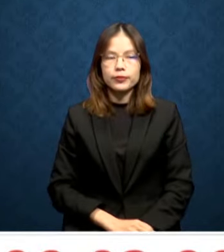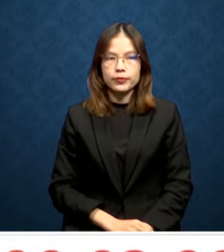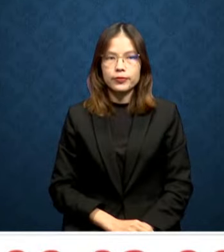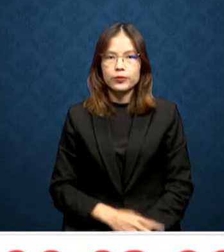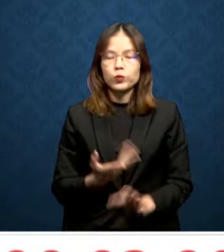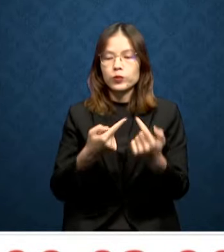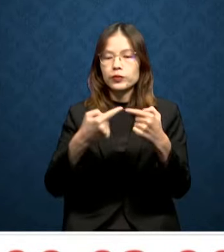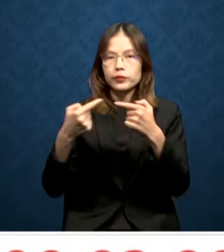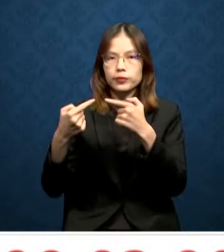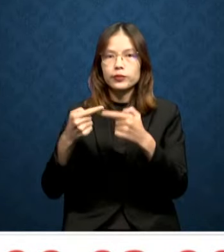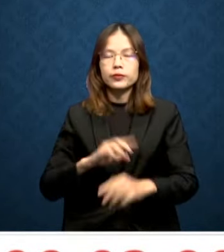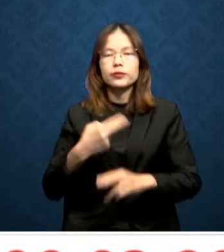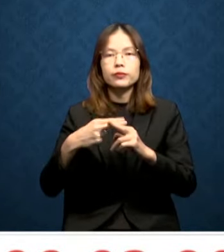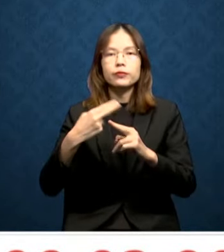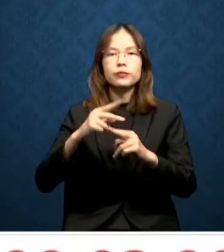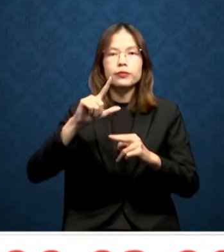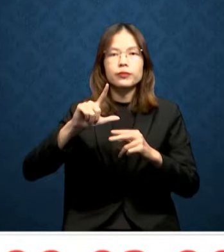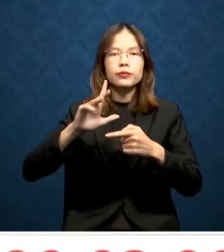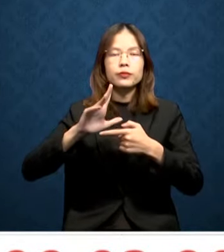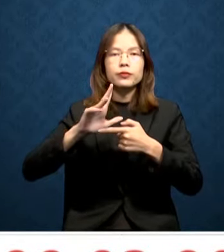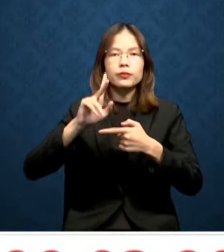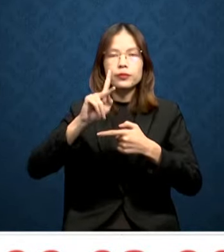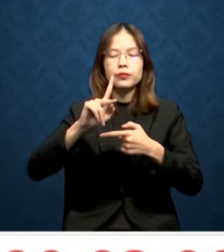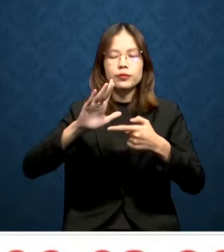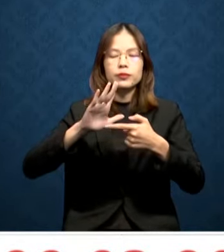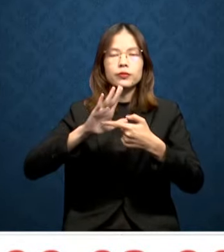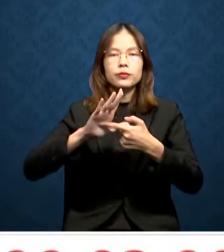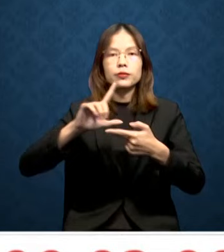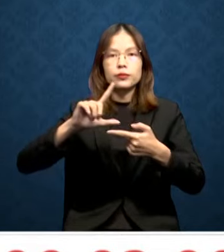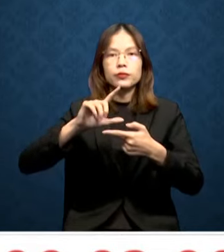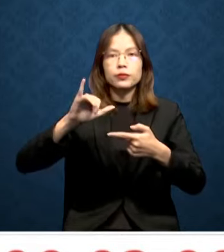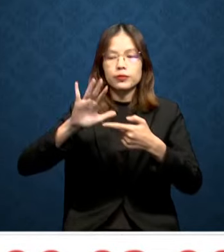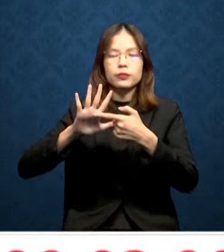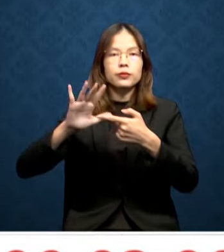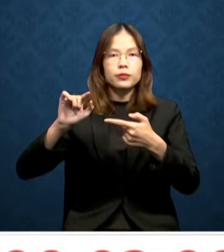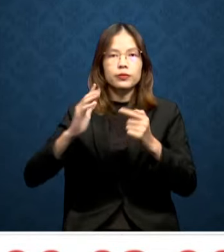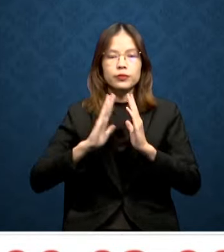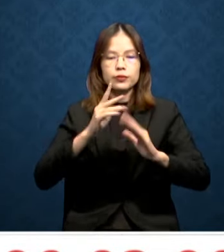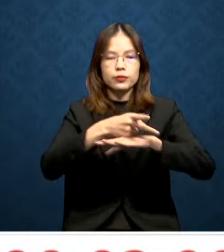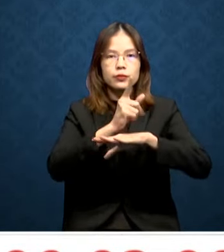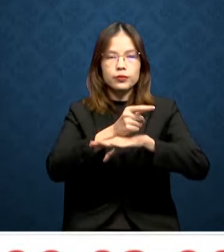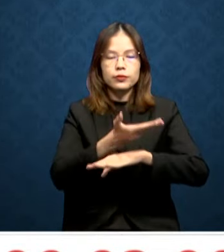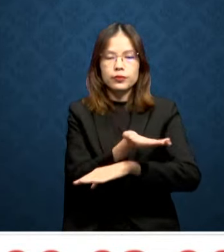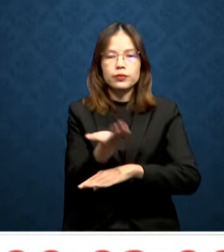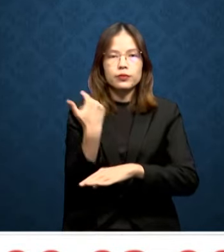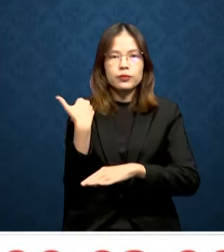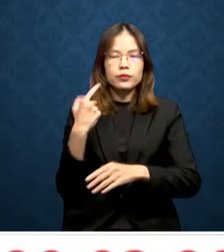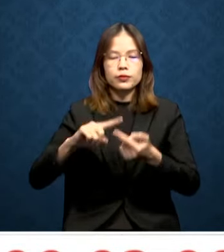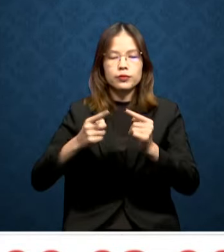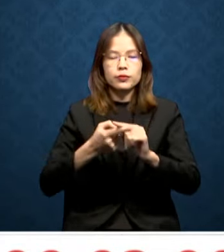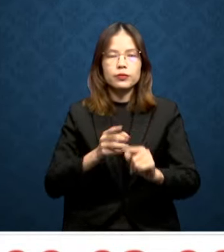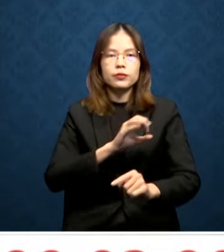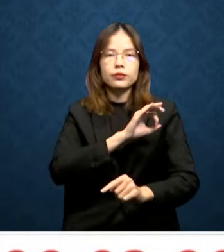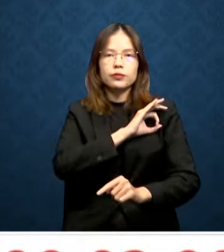ท่านกัลยาใหญ่ประสานครับเรียนเชิญครับกราบเรียนท่านประธานและเพื่อนสมาชิกวุฒิสภา